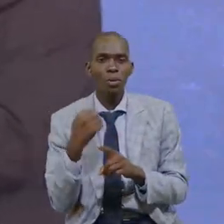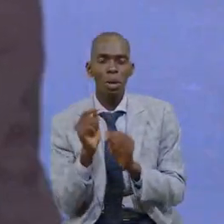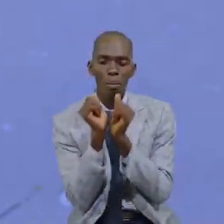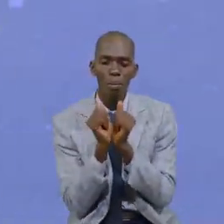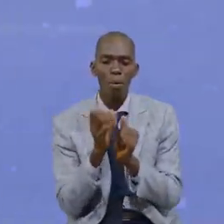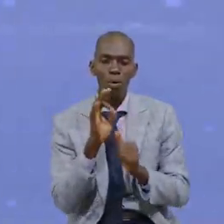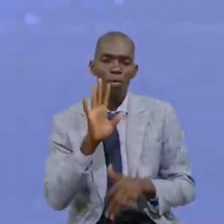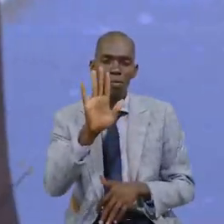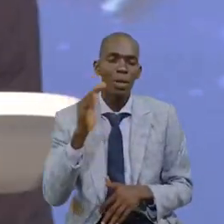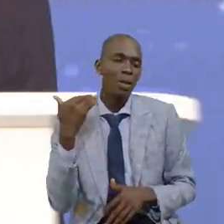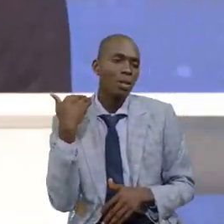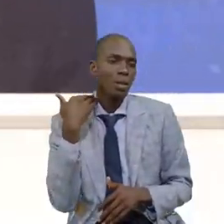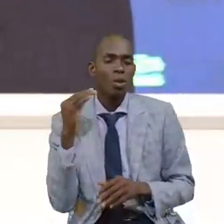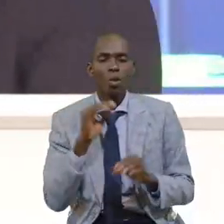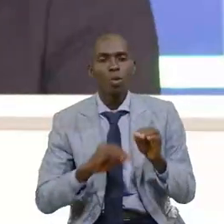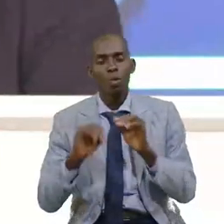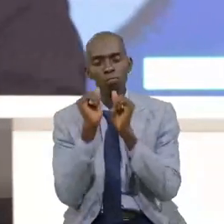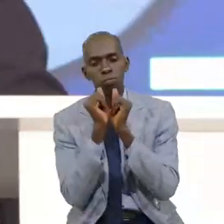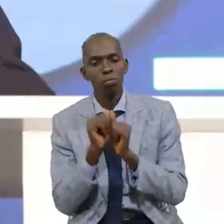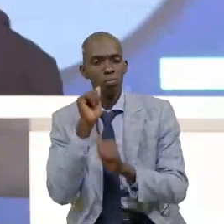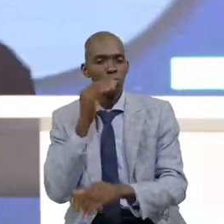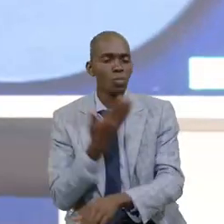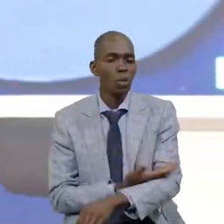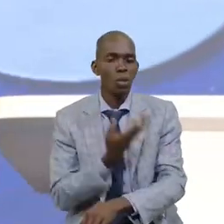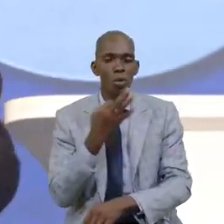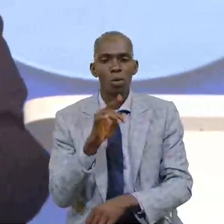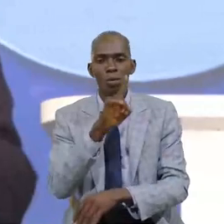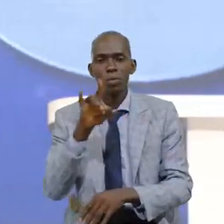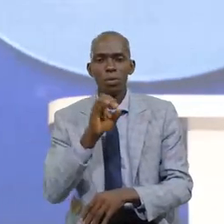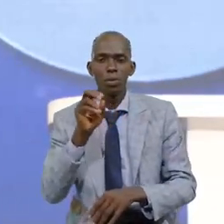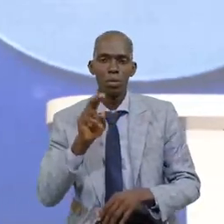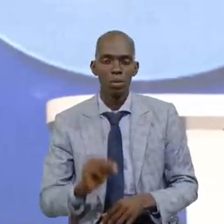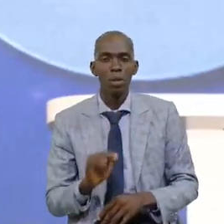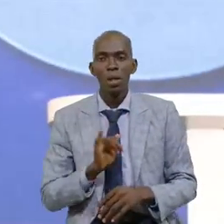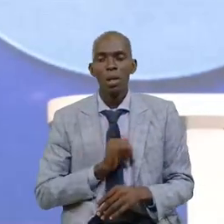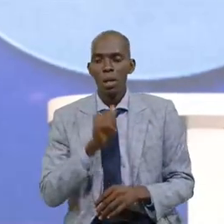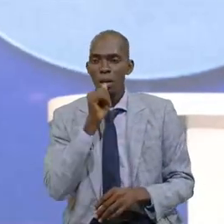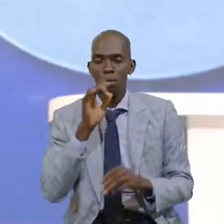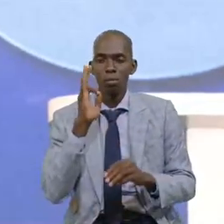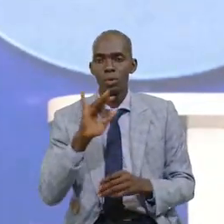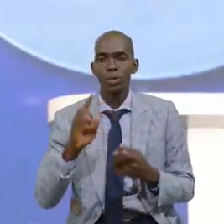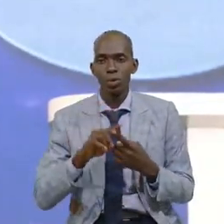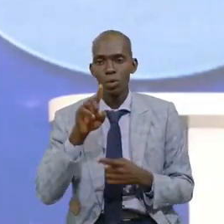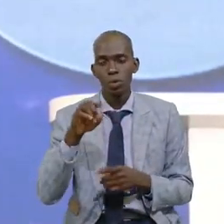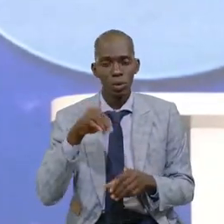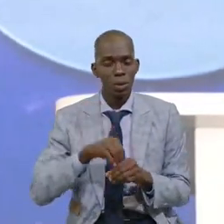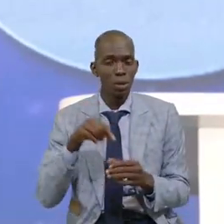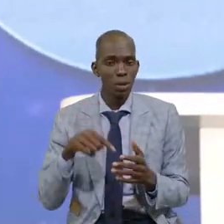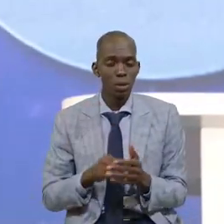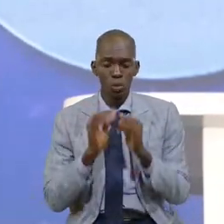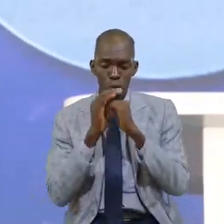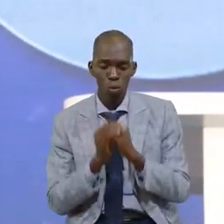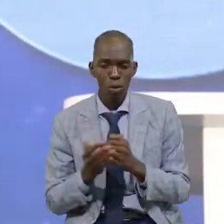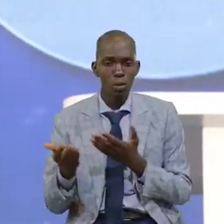détache les liens de ton cou, captive fille de Sion. Je vous parle aujourd'hui du message, dans ce